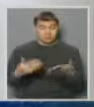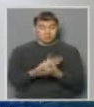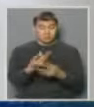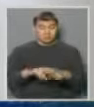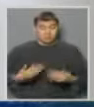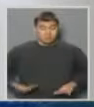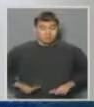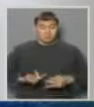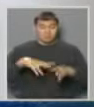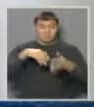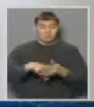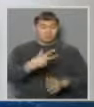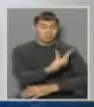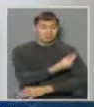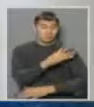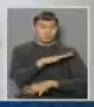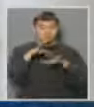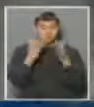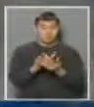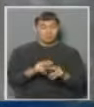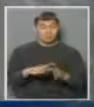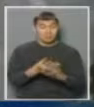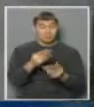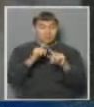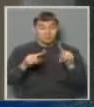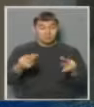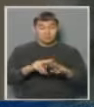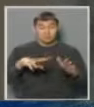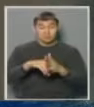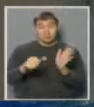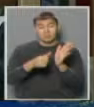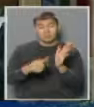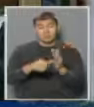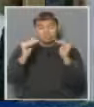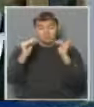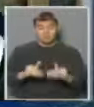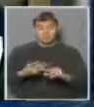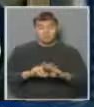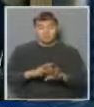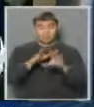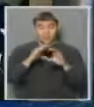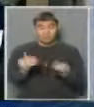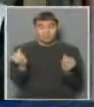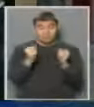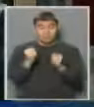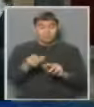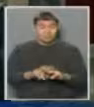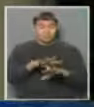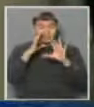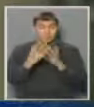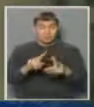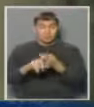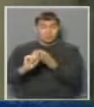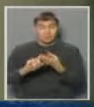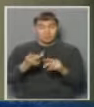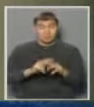Жаңадан өмірімізге енетін вакцина сақталуы жағынан да ерекше. 60 градустан төменгі температурада тұруы тиіс. Осыған